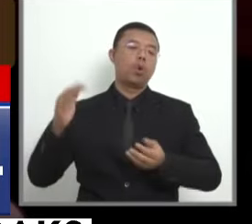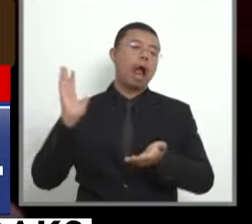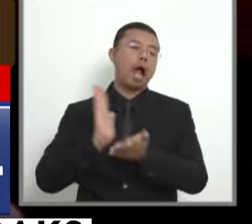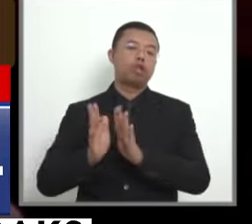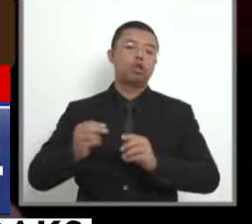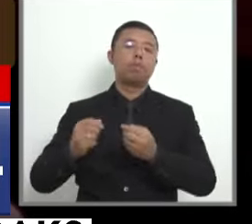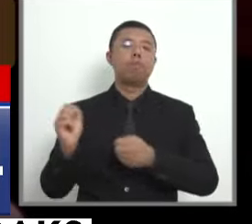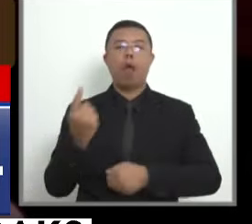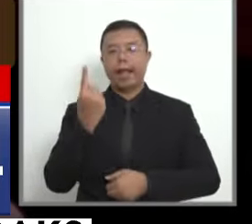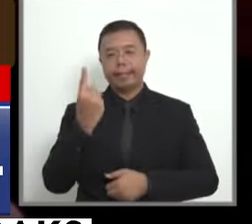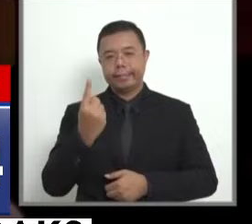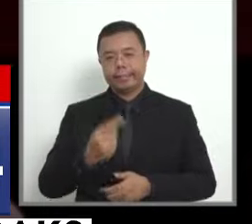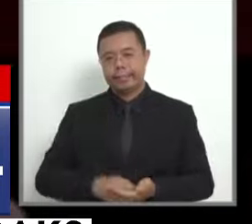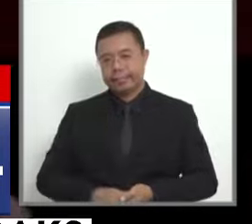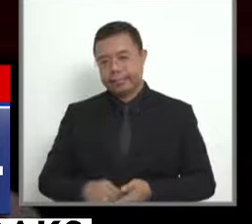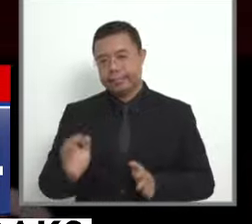terima